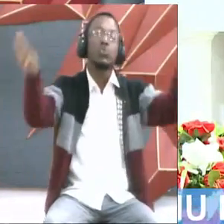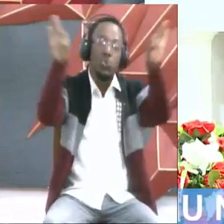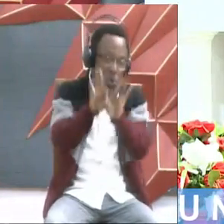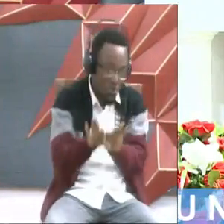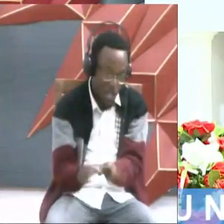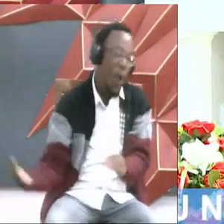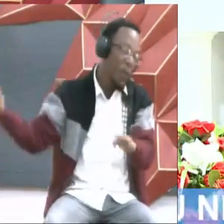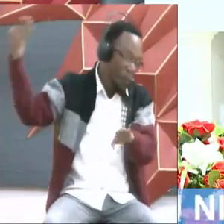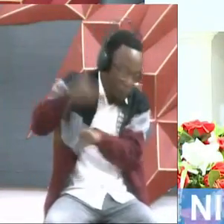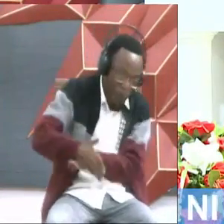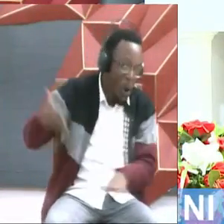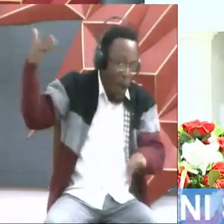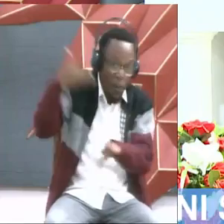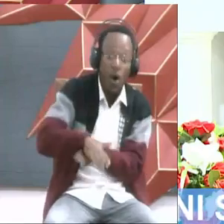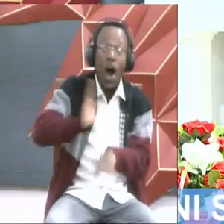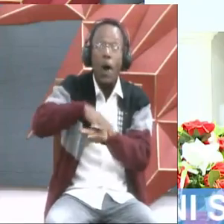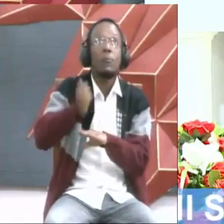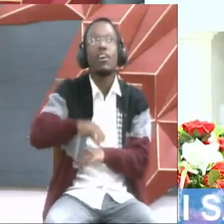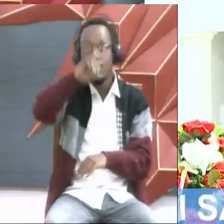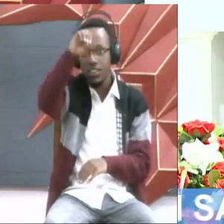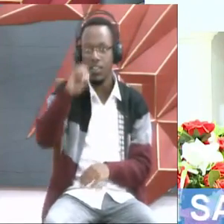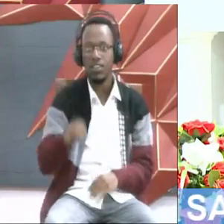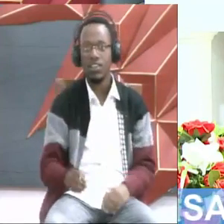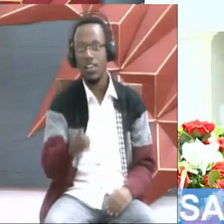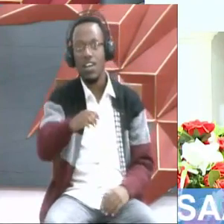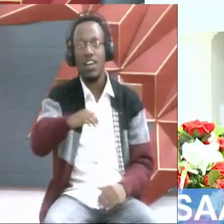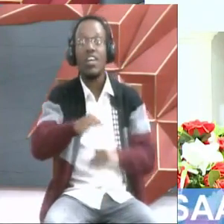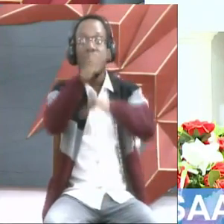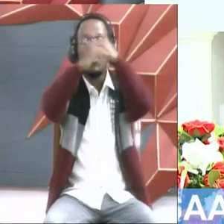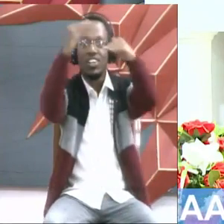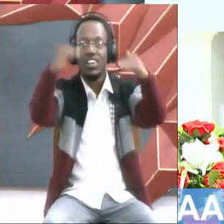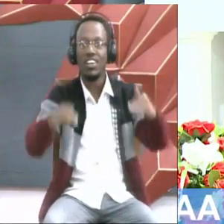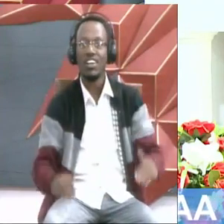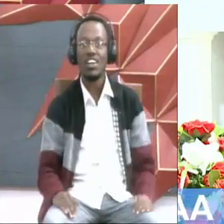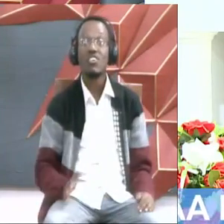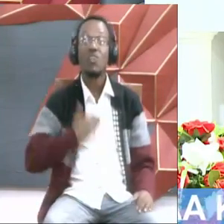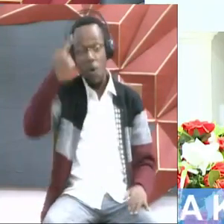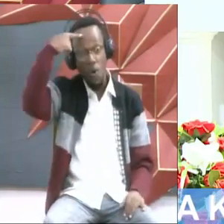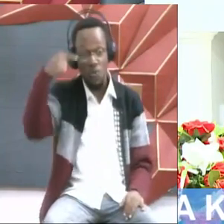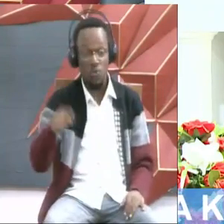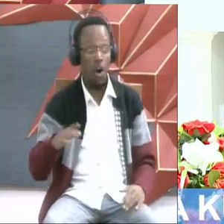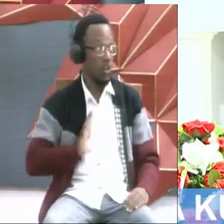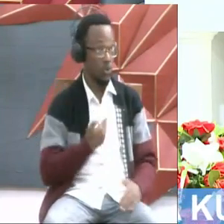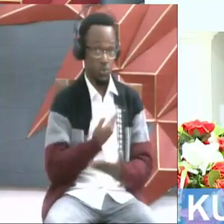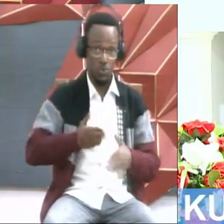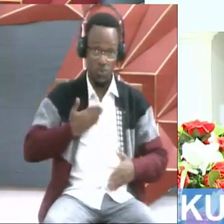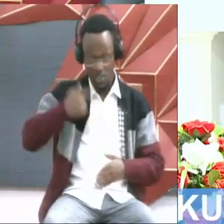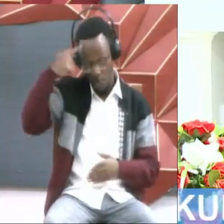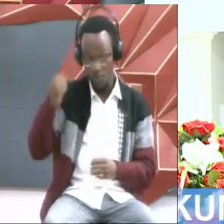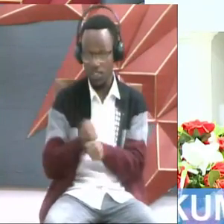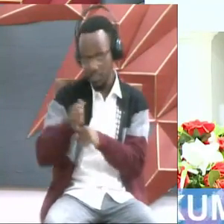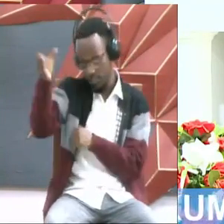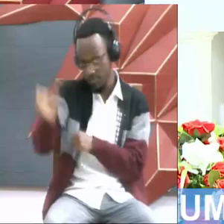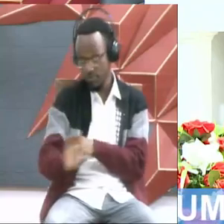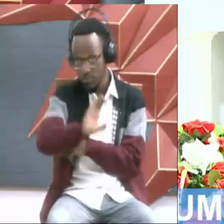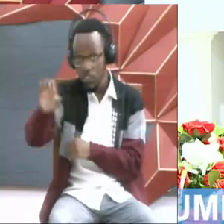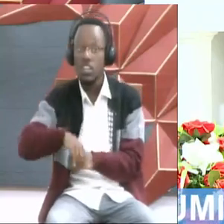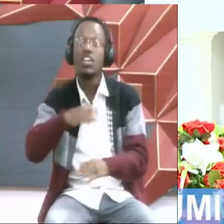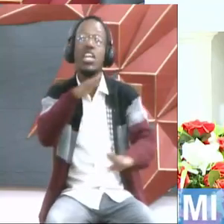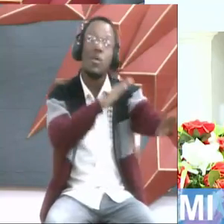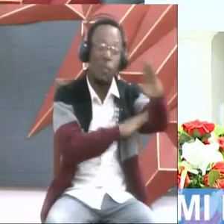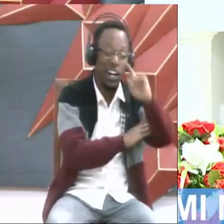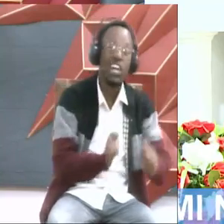n'ibindi maze ijuru rinezerwe kubw'umurimo wakorewe igorogota imana